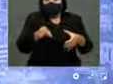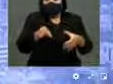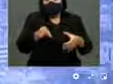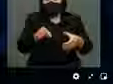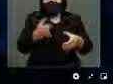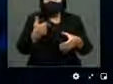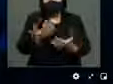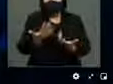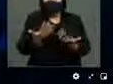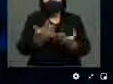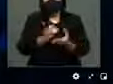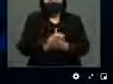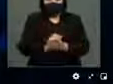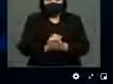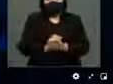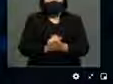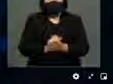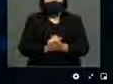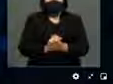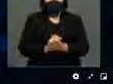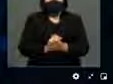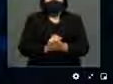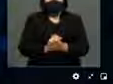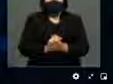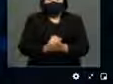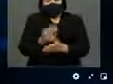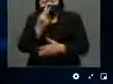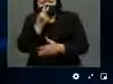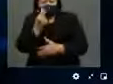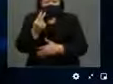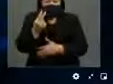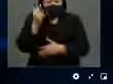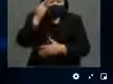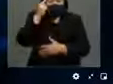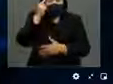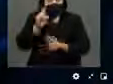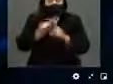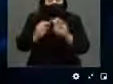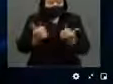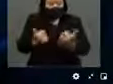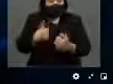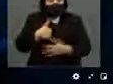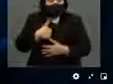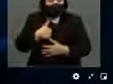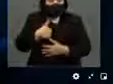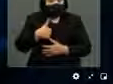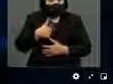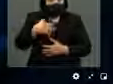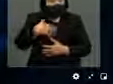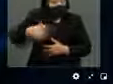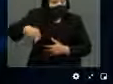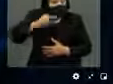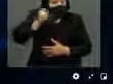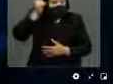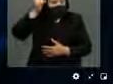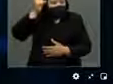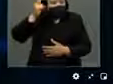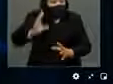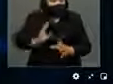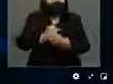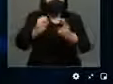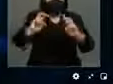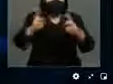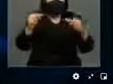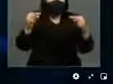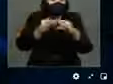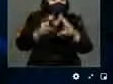ครับเดี๋ยวทำให้เห็นภาพอาจจะมองยากหน่อยแต่ให้ได้ผมอยากจะฉายภาพของการประชุมเพื่อให้เห็นท่